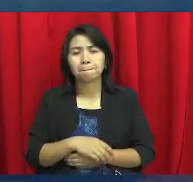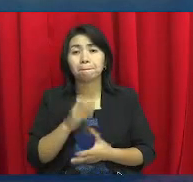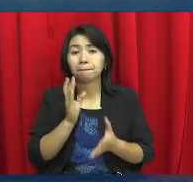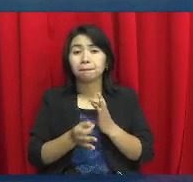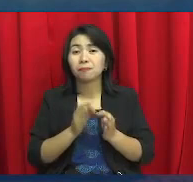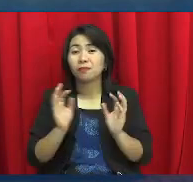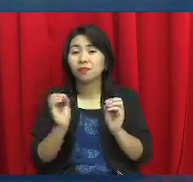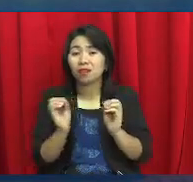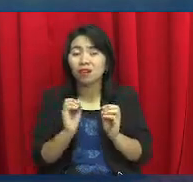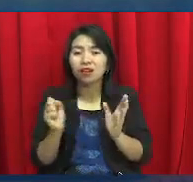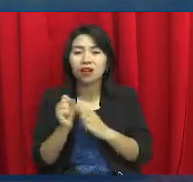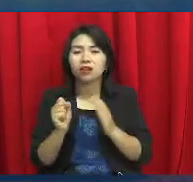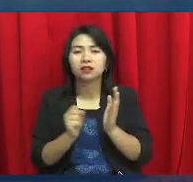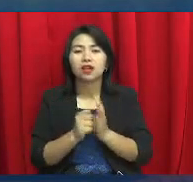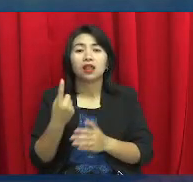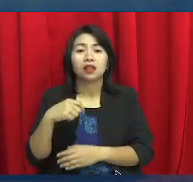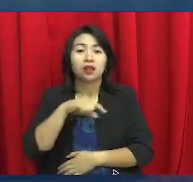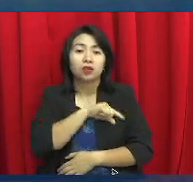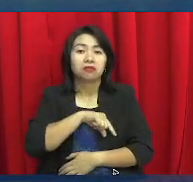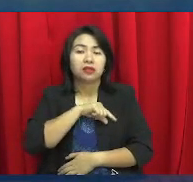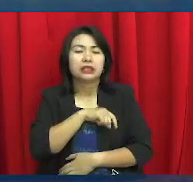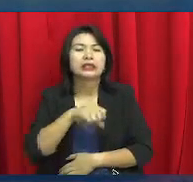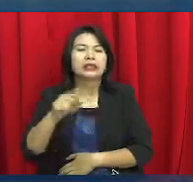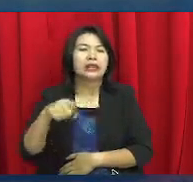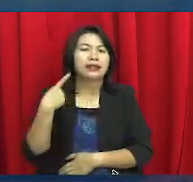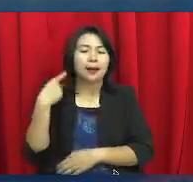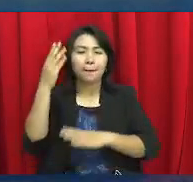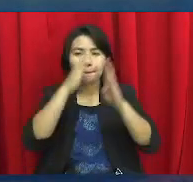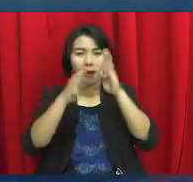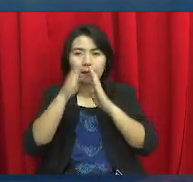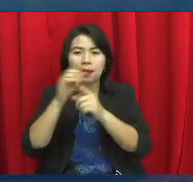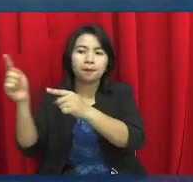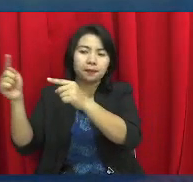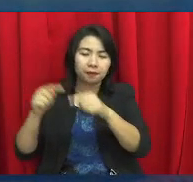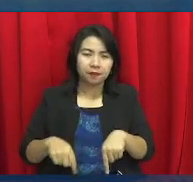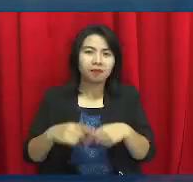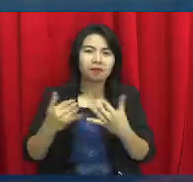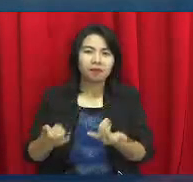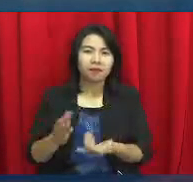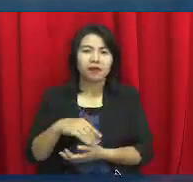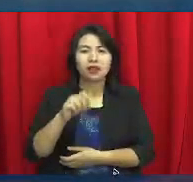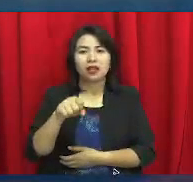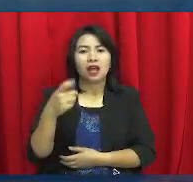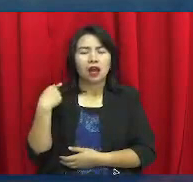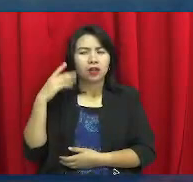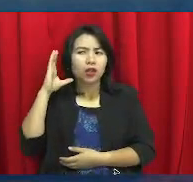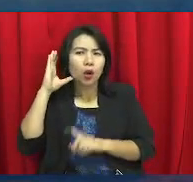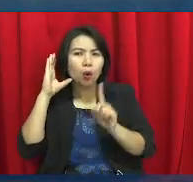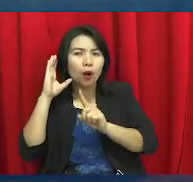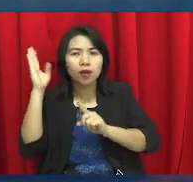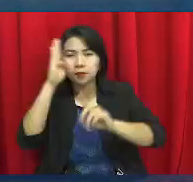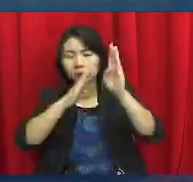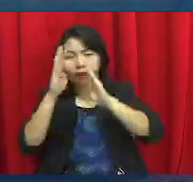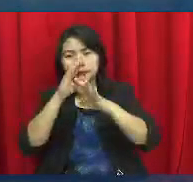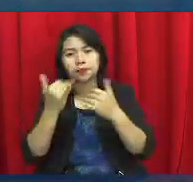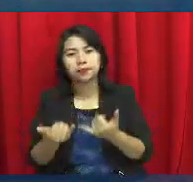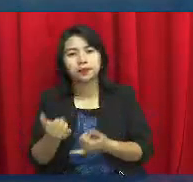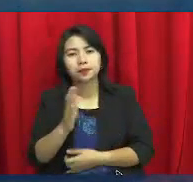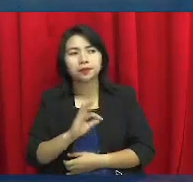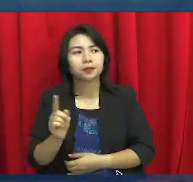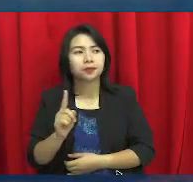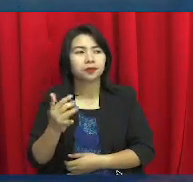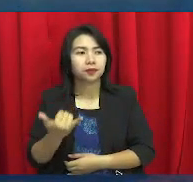yung quality, ay may kapintasan na mapupunta sa atin. May maririnig na tayong kapintasan. Ang matindi,